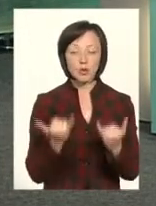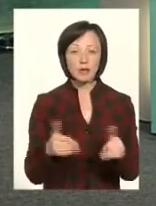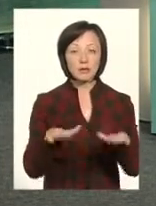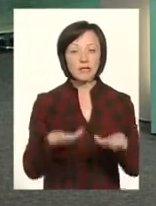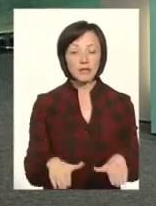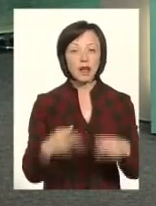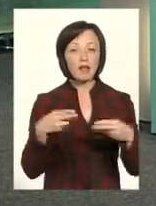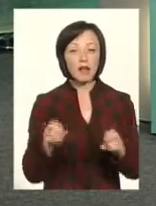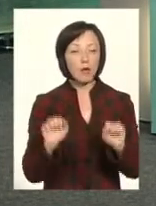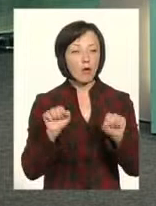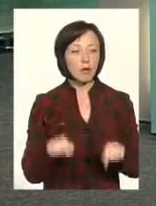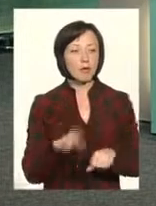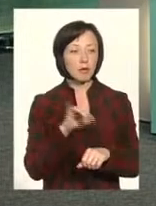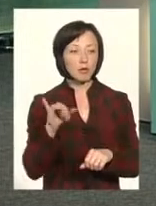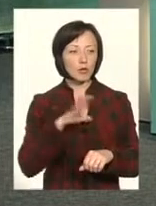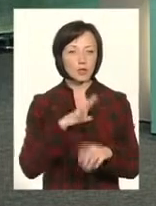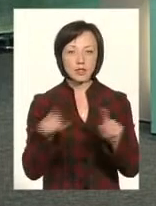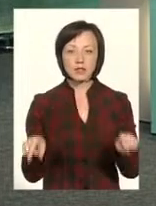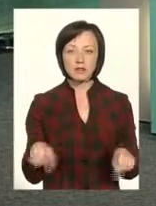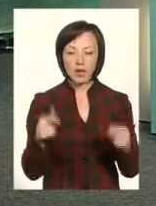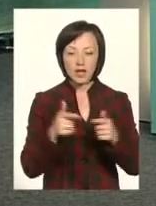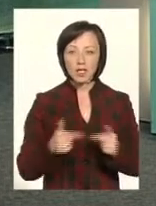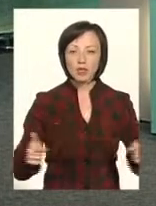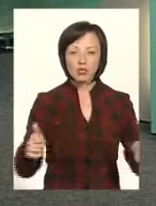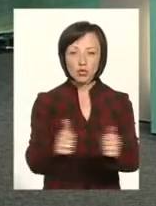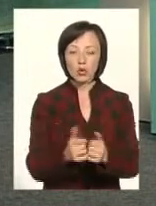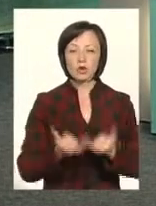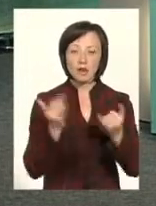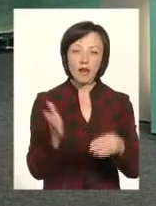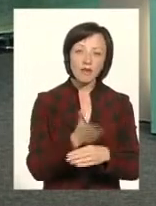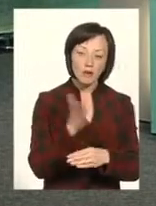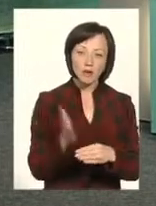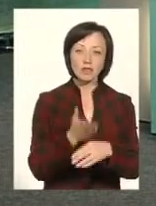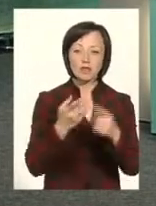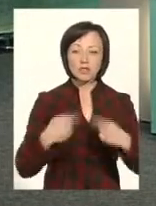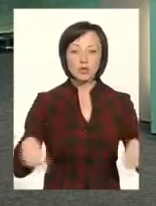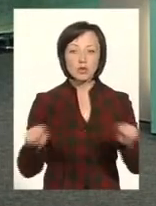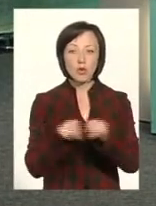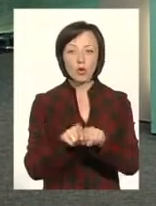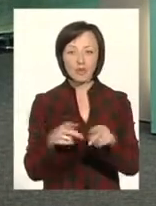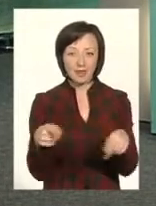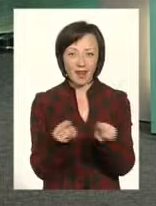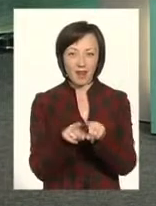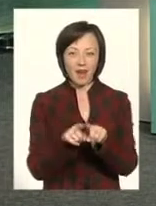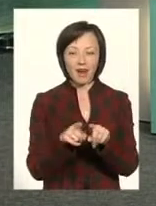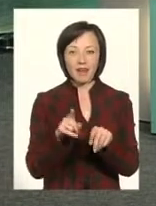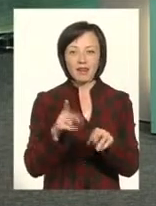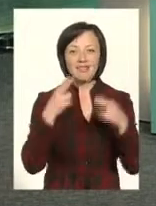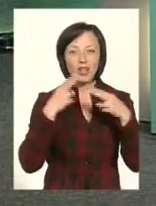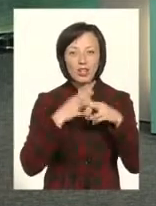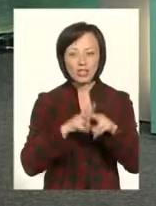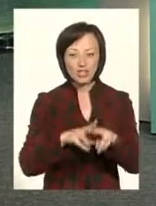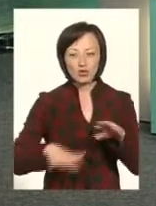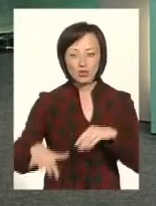місця, де могли бути створені якісь зони для виробництва, якісь зони для тих самих технопарків, ми маємо